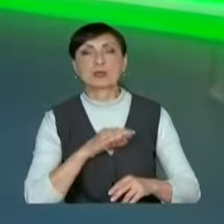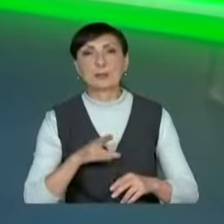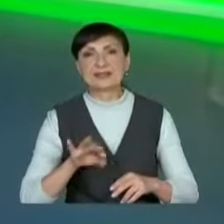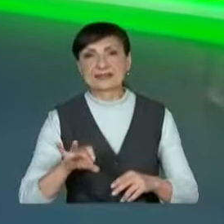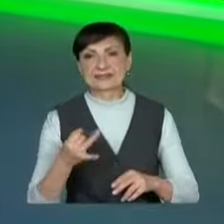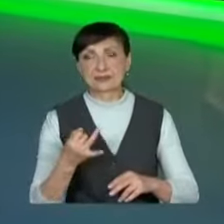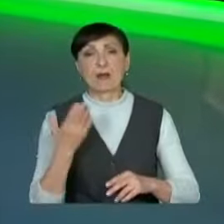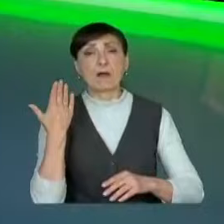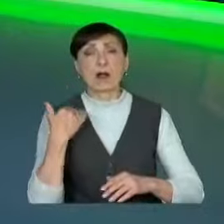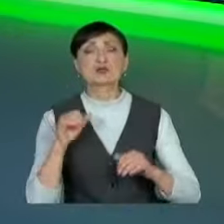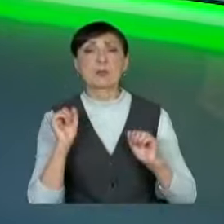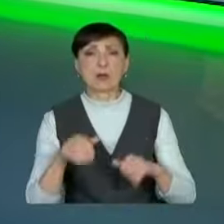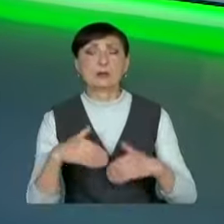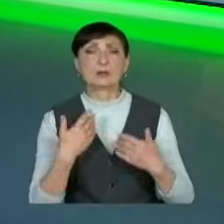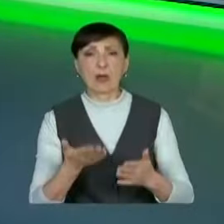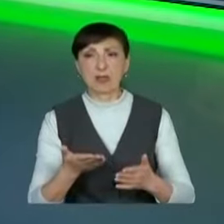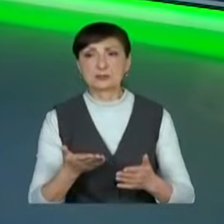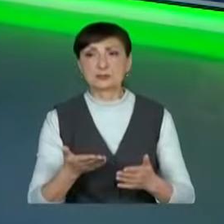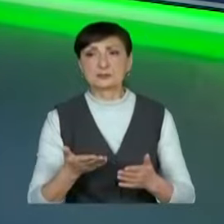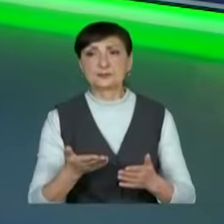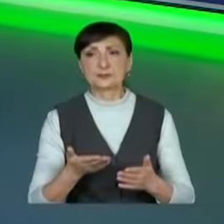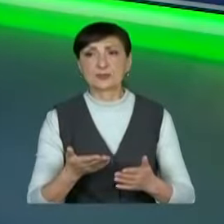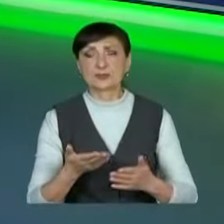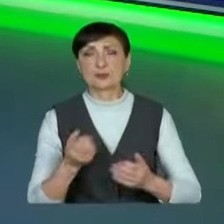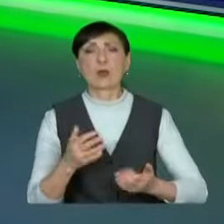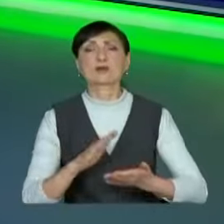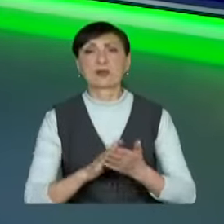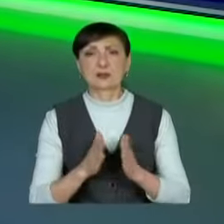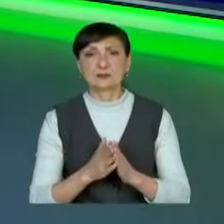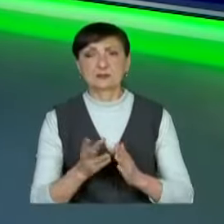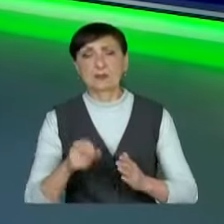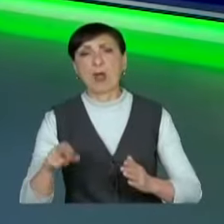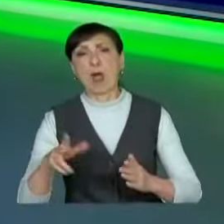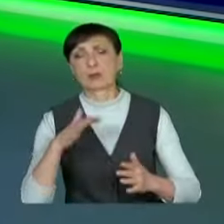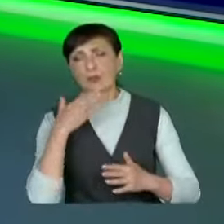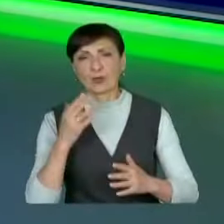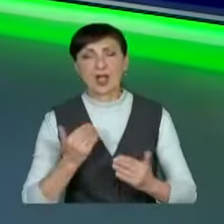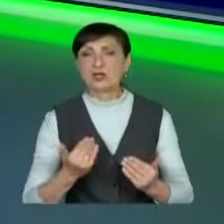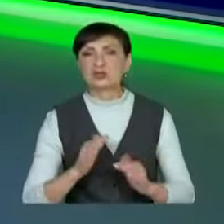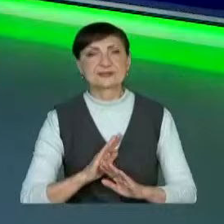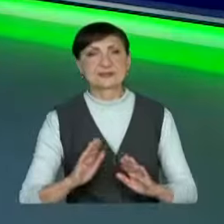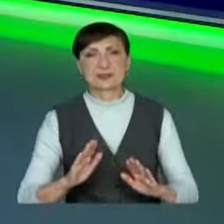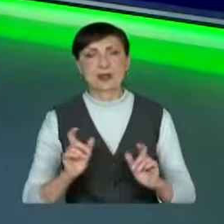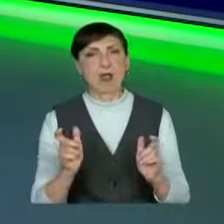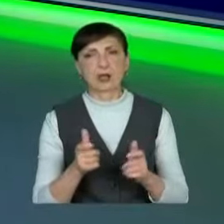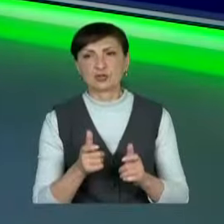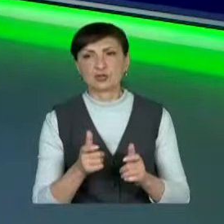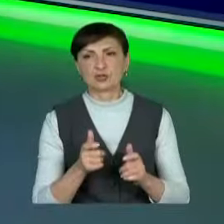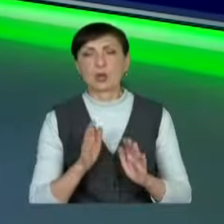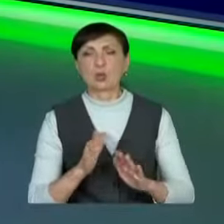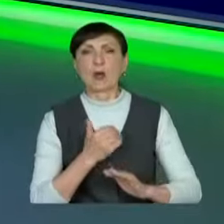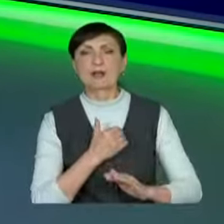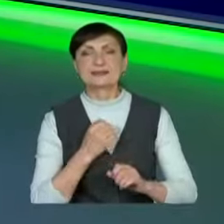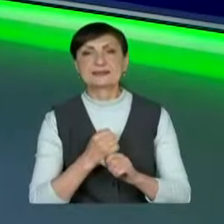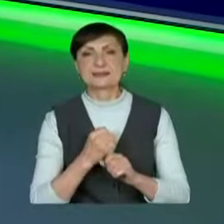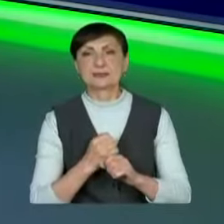кредит могли, как договоришься, миллиардами получать. То есть сейчас существенно ограничат, сейчас хотят сделать на